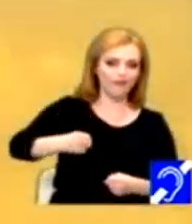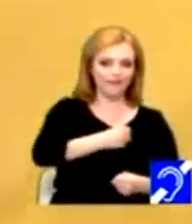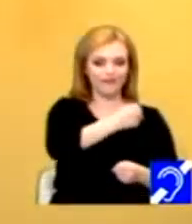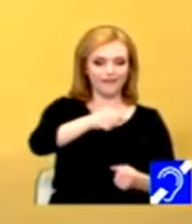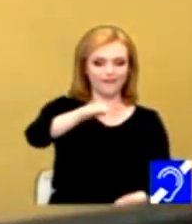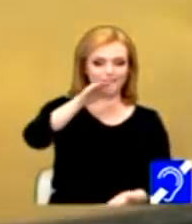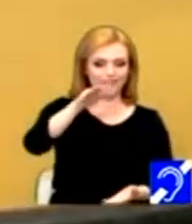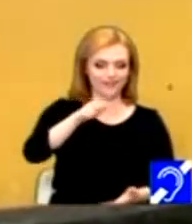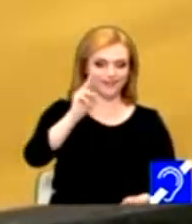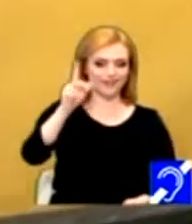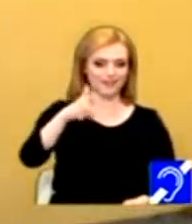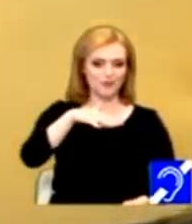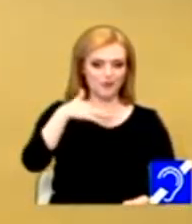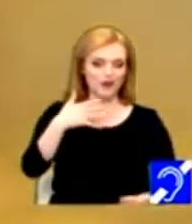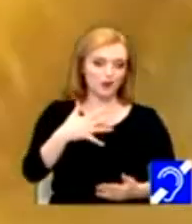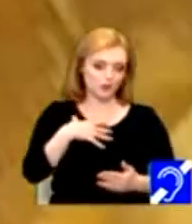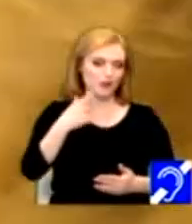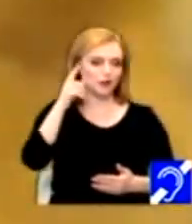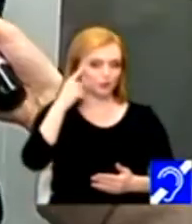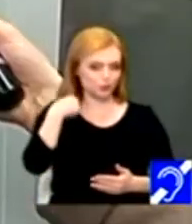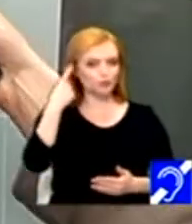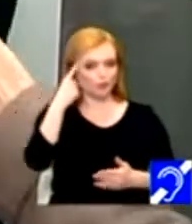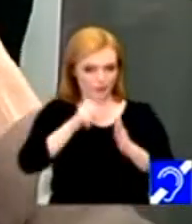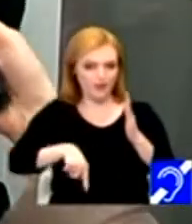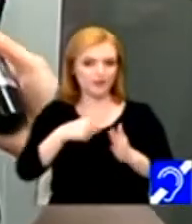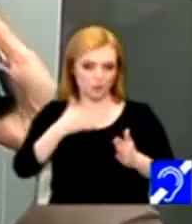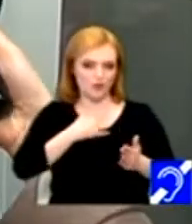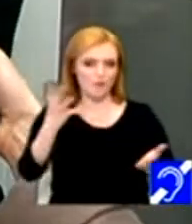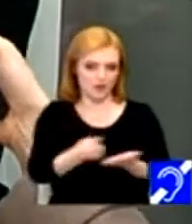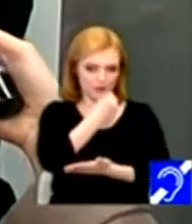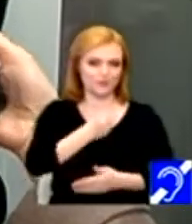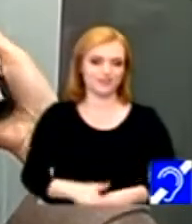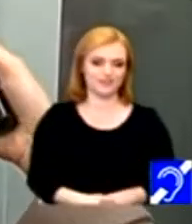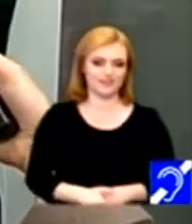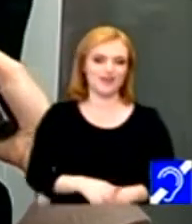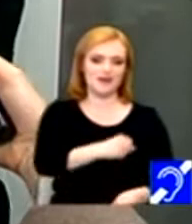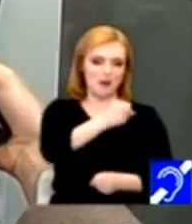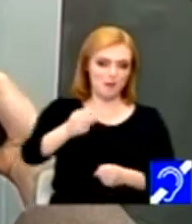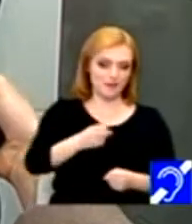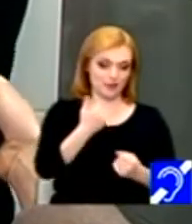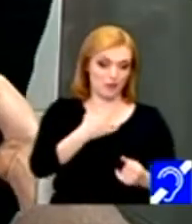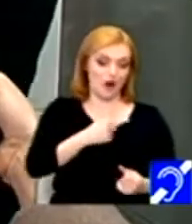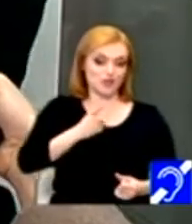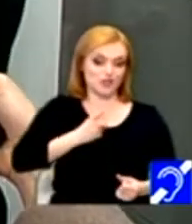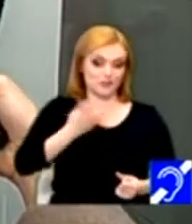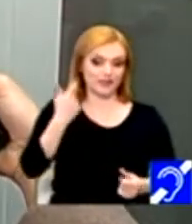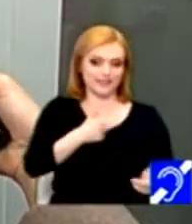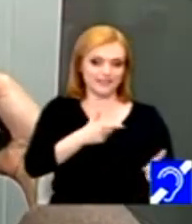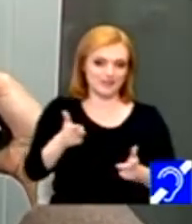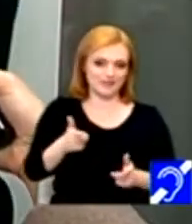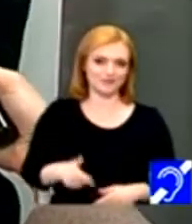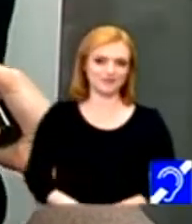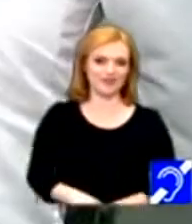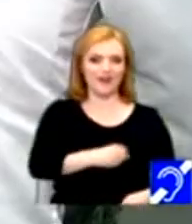descurcăm încetșor. Apa a fiert, cu adaos de sare, am adăugat mămăliga în șuvițe, am amestecat și acum amestecăm ca să nu